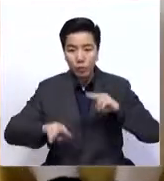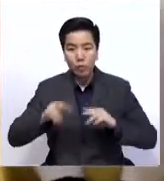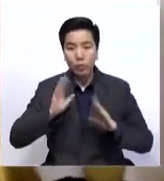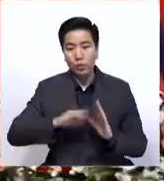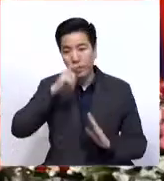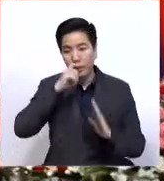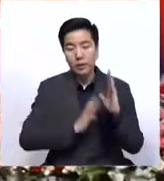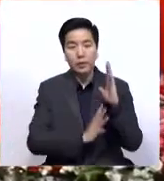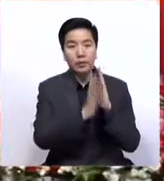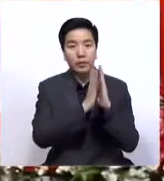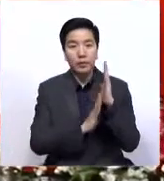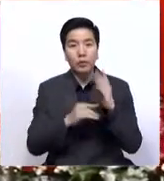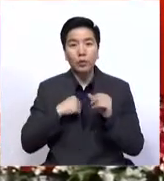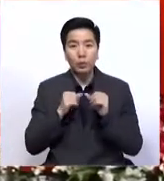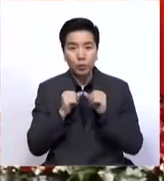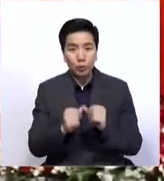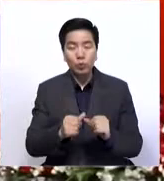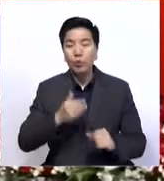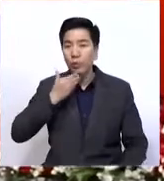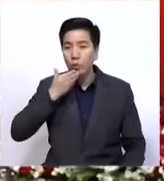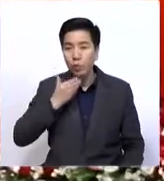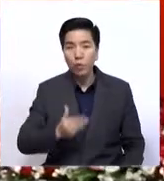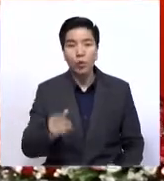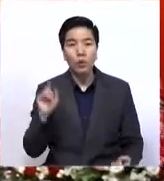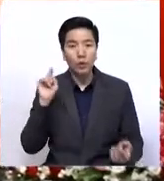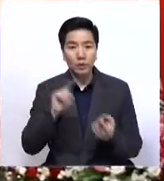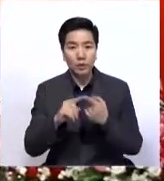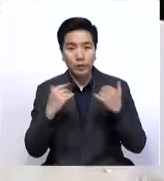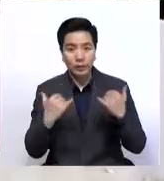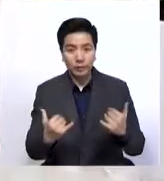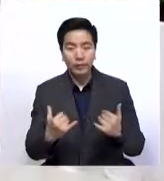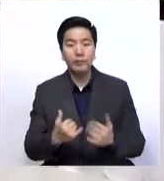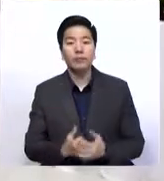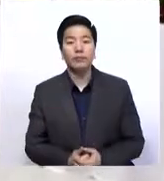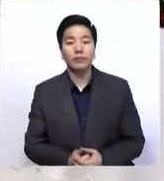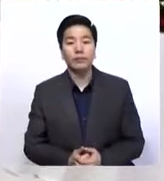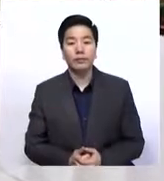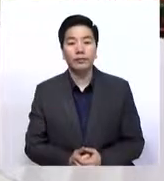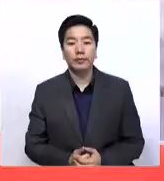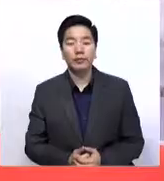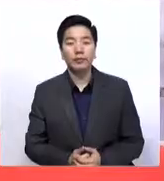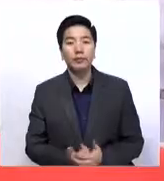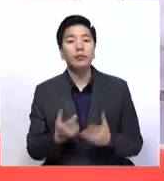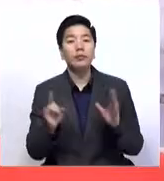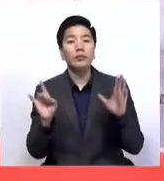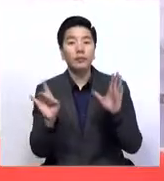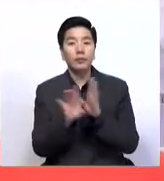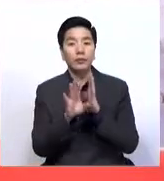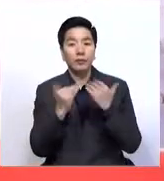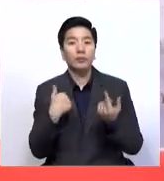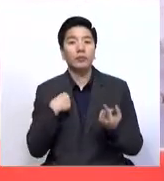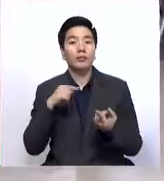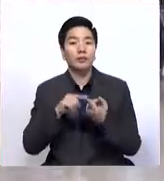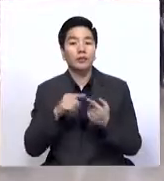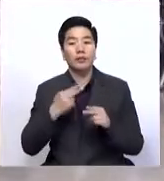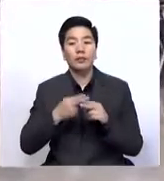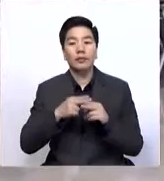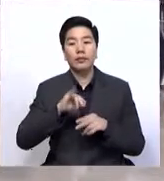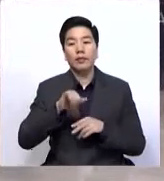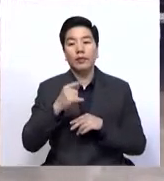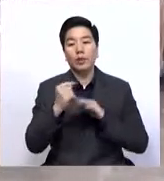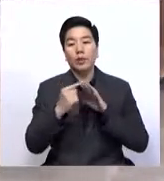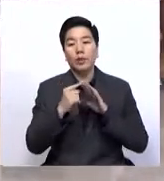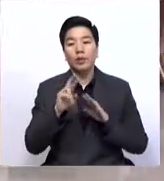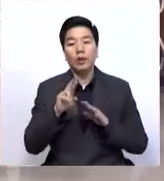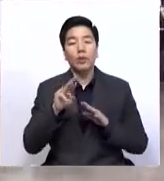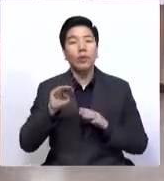ปวงชนชาวไทยให้เป็นอยู่อย่างร่มเย็นเป็นสุขจนถึงปัจจุบันครับปิดท้ายที่ศาลาจตุรมุขห